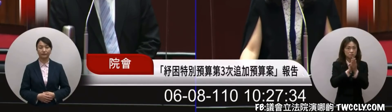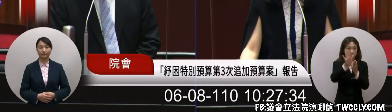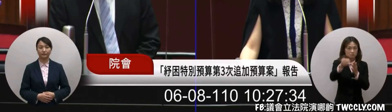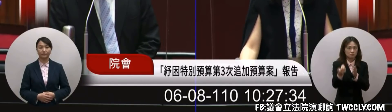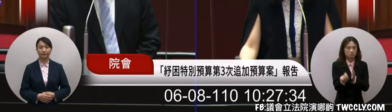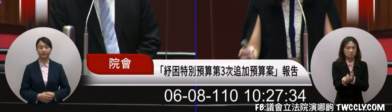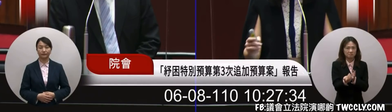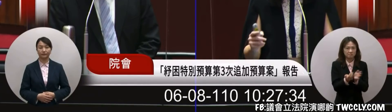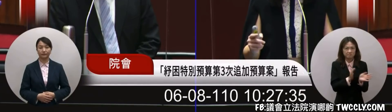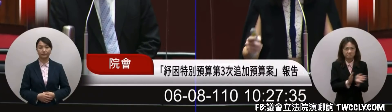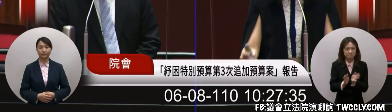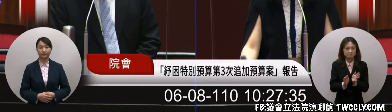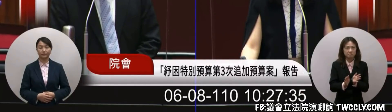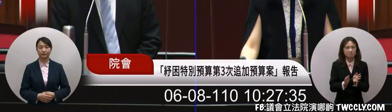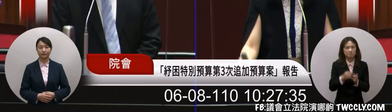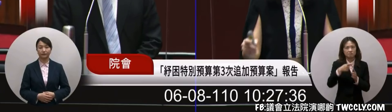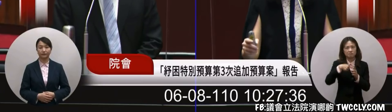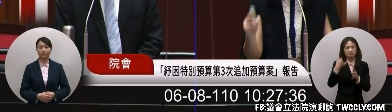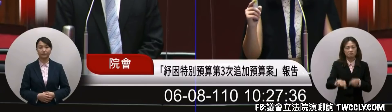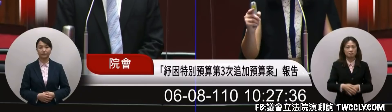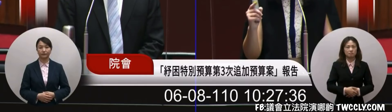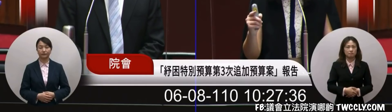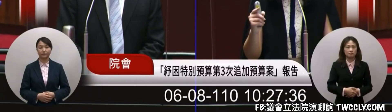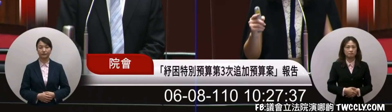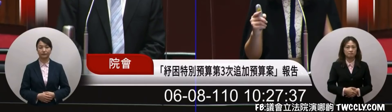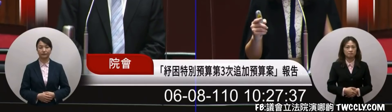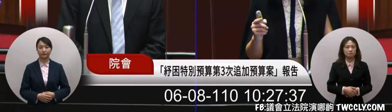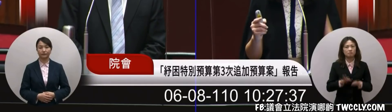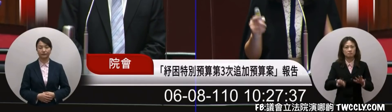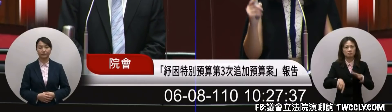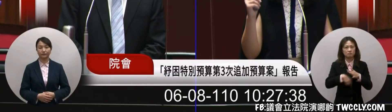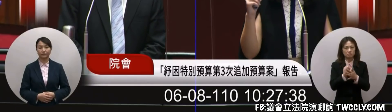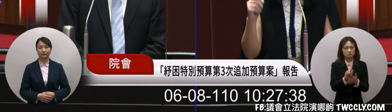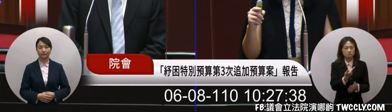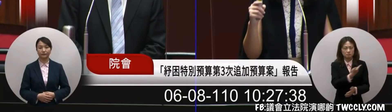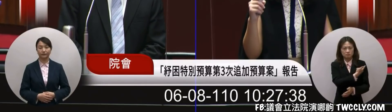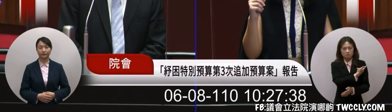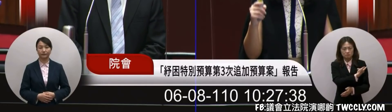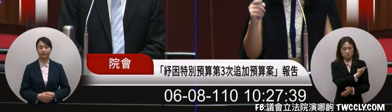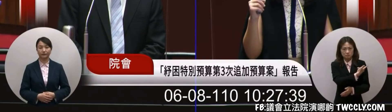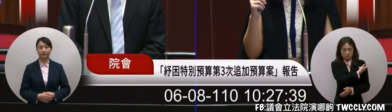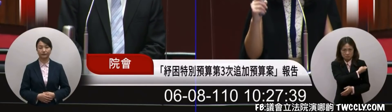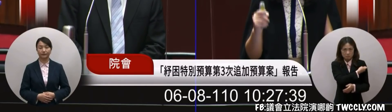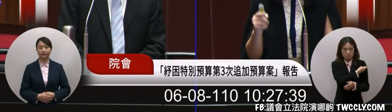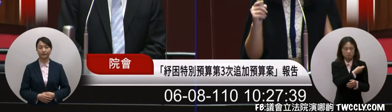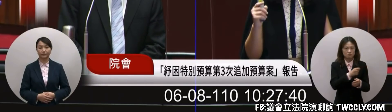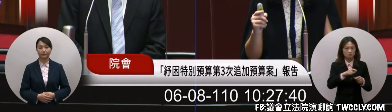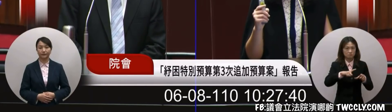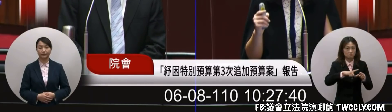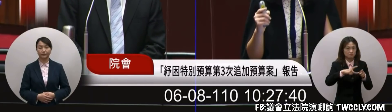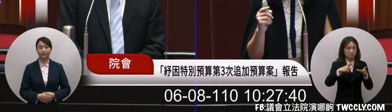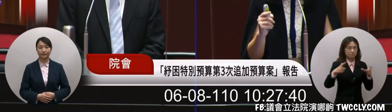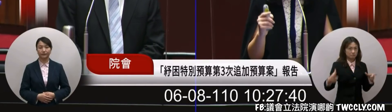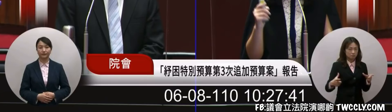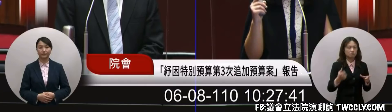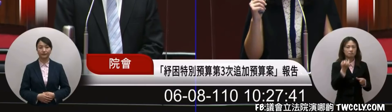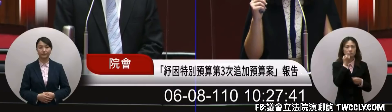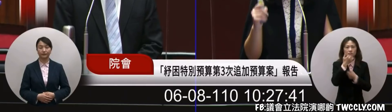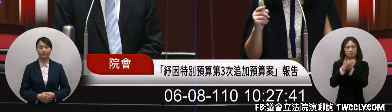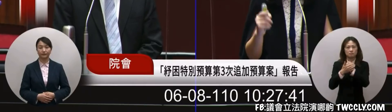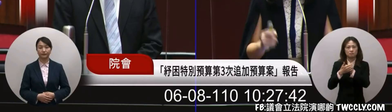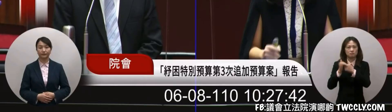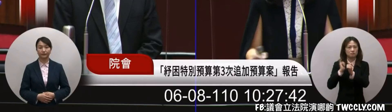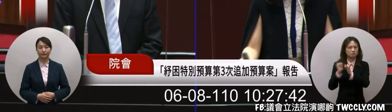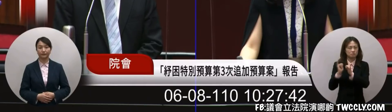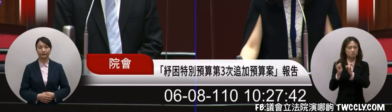真的也不怎么样。所以呢，现在看起来就是唯有疫苗覆盖率的提升，才是真正能够保护我们国人基础保护力的提升，还